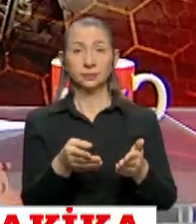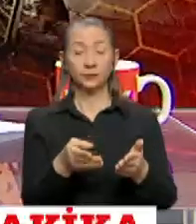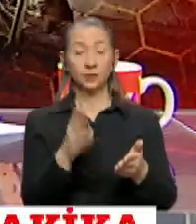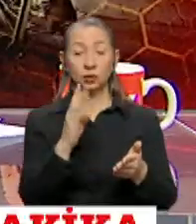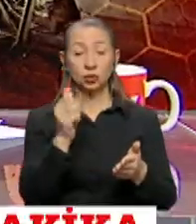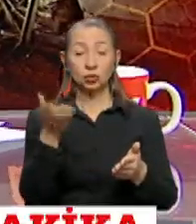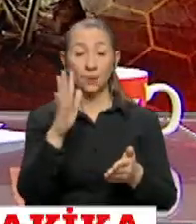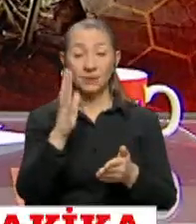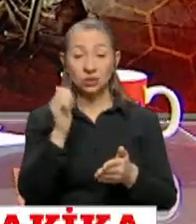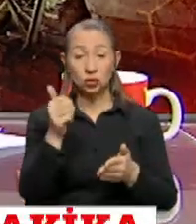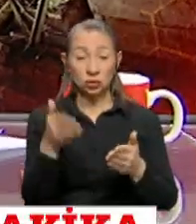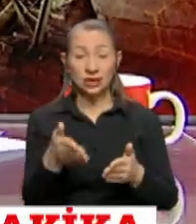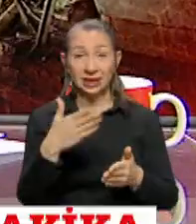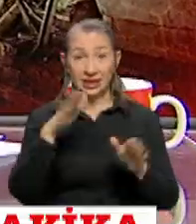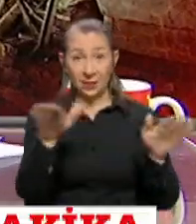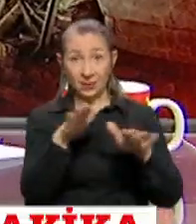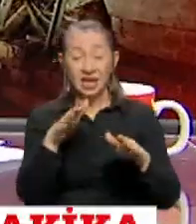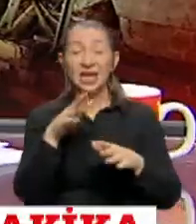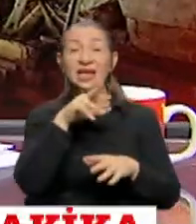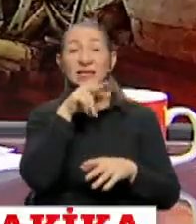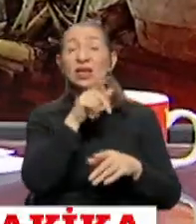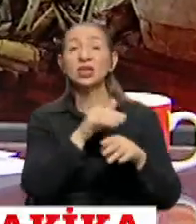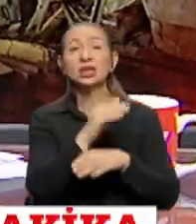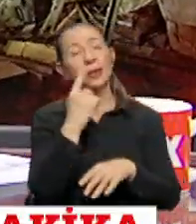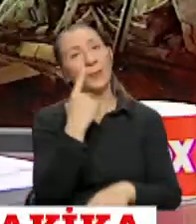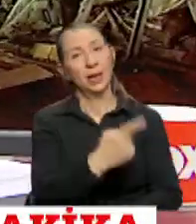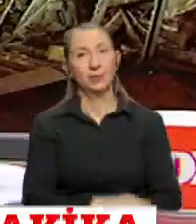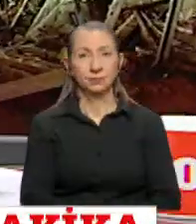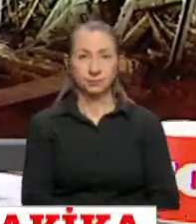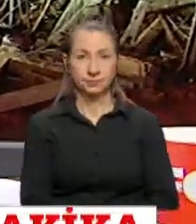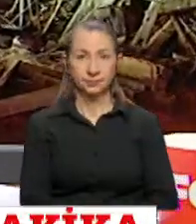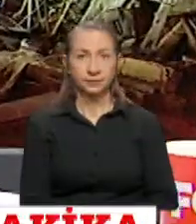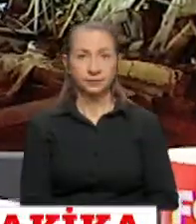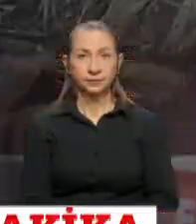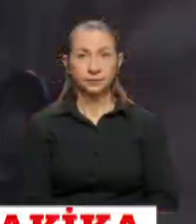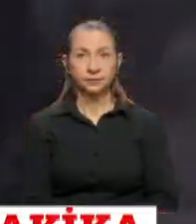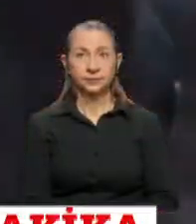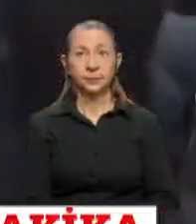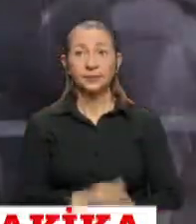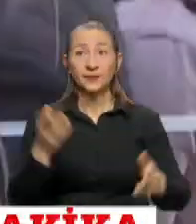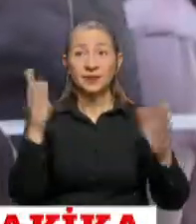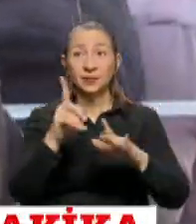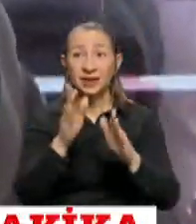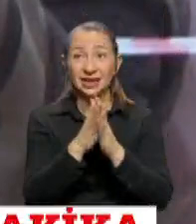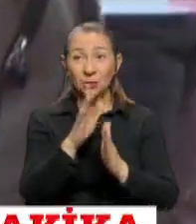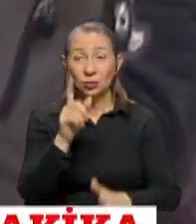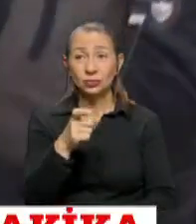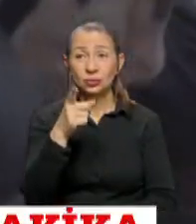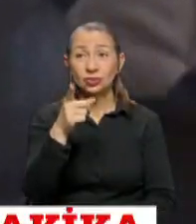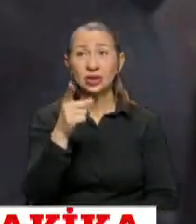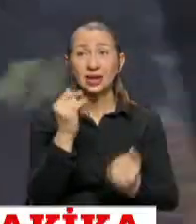dört gün sonra beşinci gününde depremin İskenderun'da yaşananlara bir bakalım. Enkazın arasında bir kitap